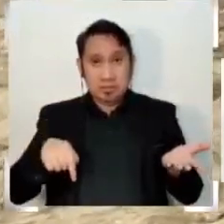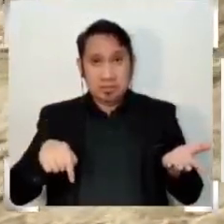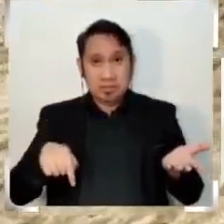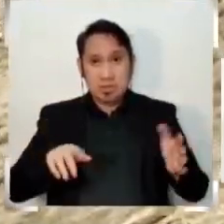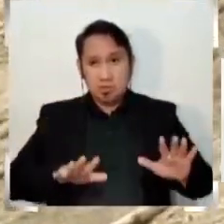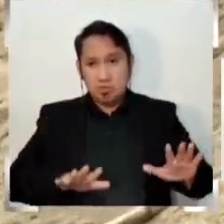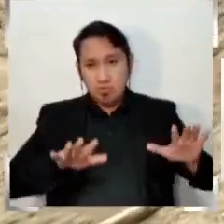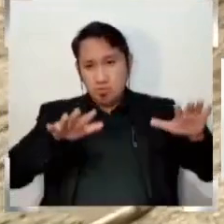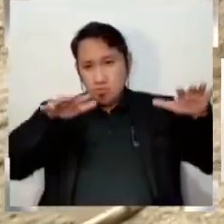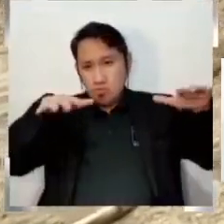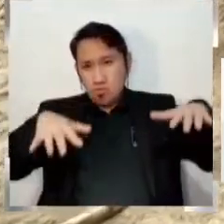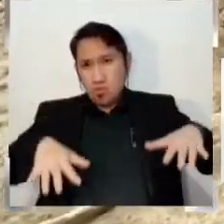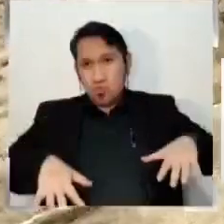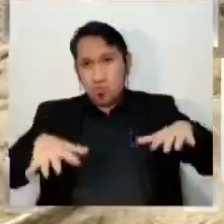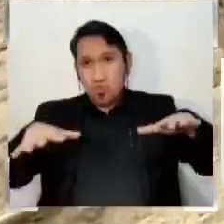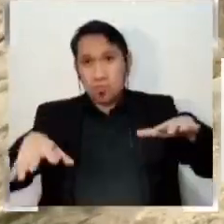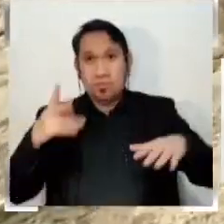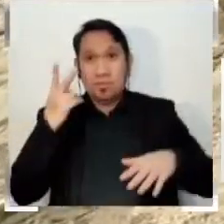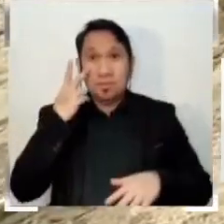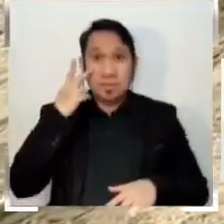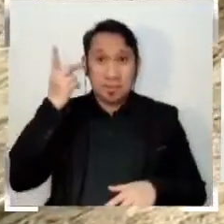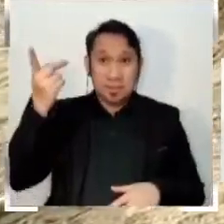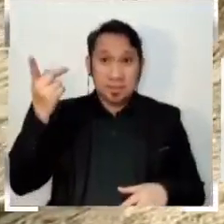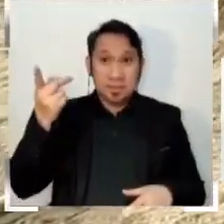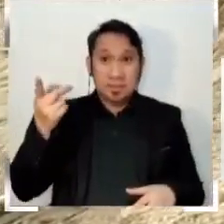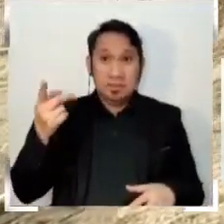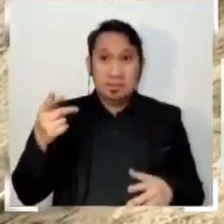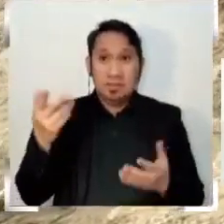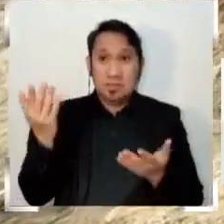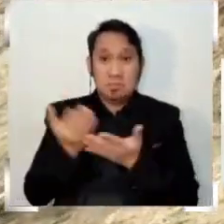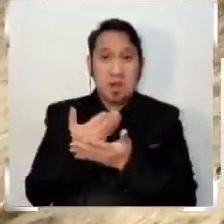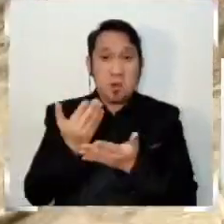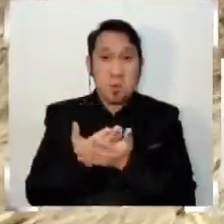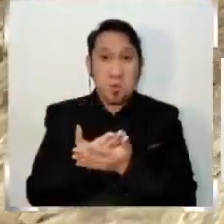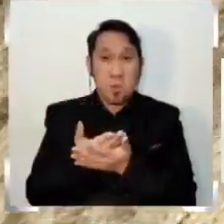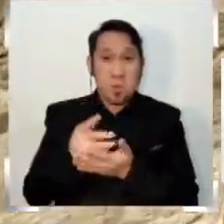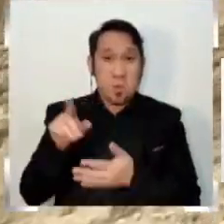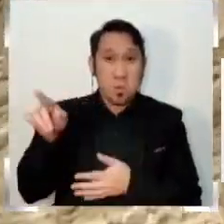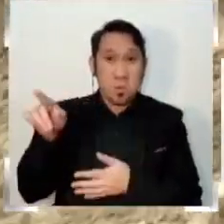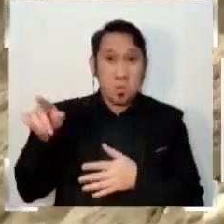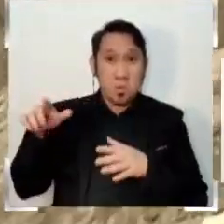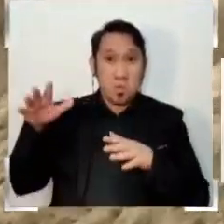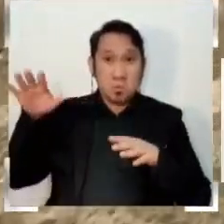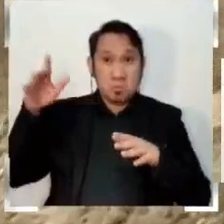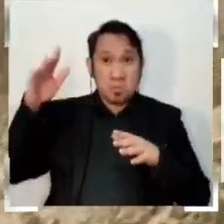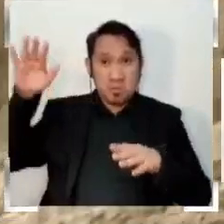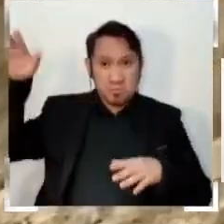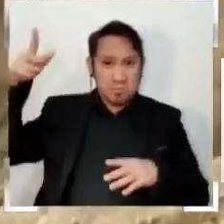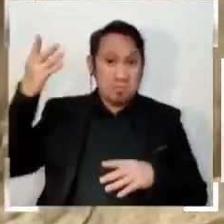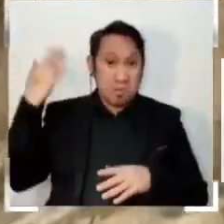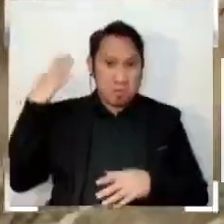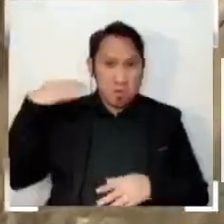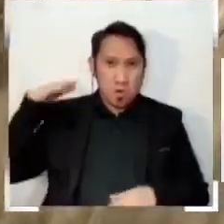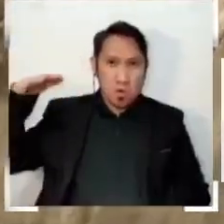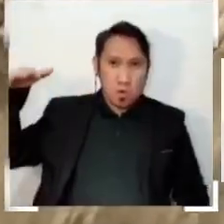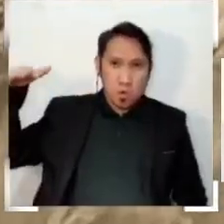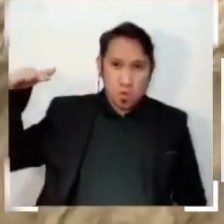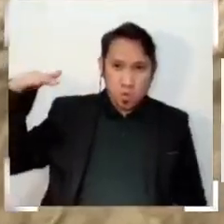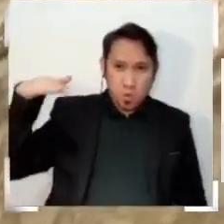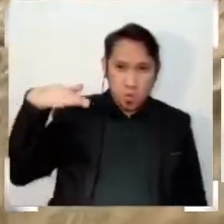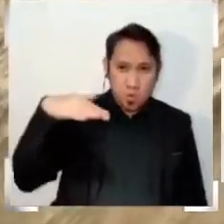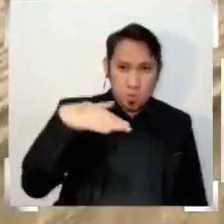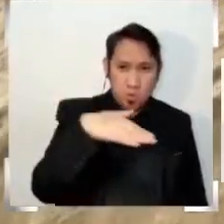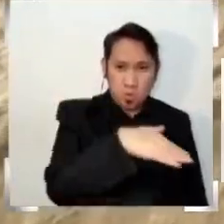yun. At ito pong nakikita yung ukha na to, bago lang daw ito. Kasi dati itong buhangin na to, diretso lang yan. Hanggang dito, pababa doon sa